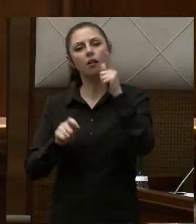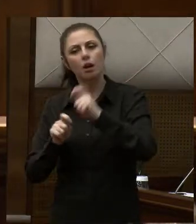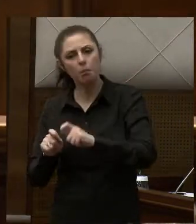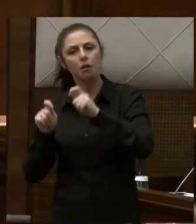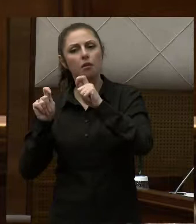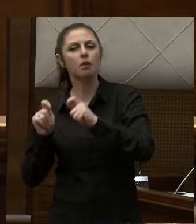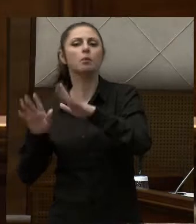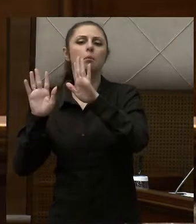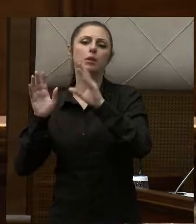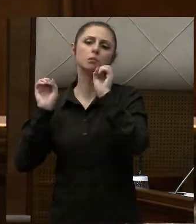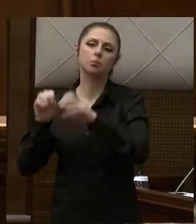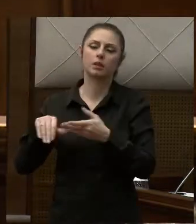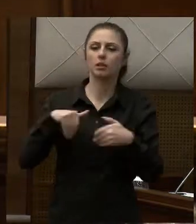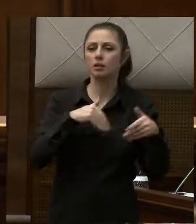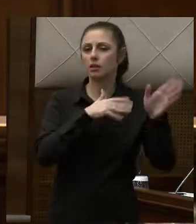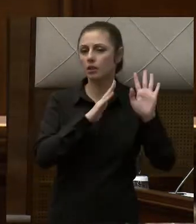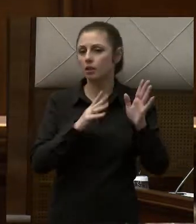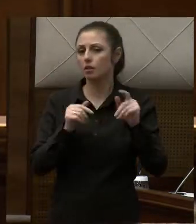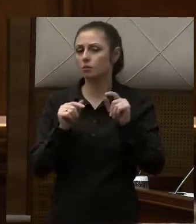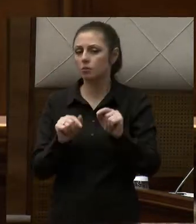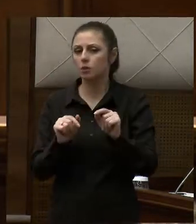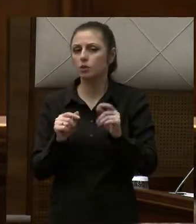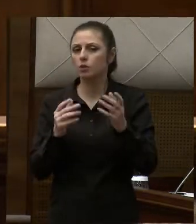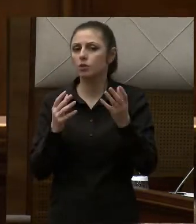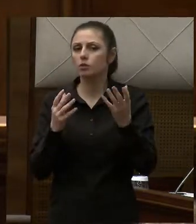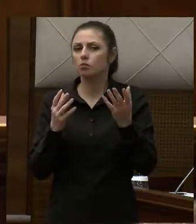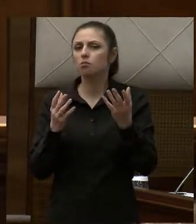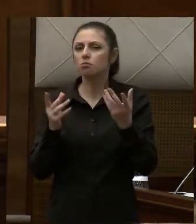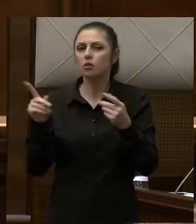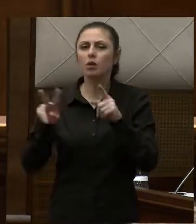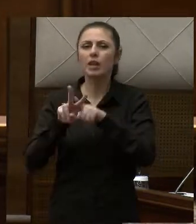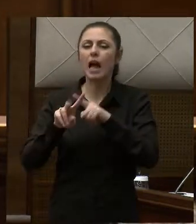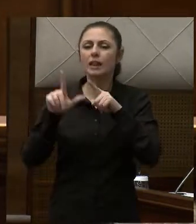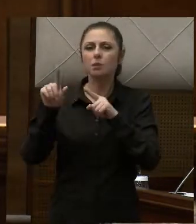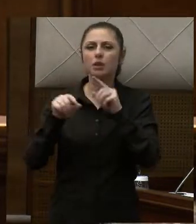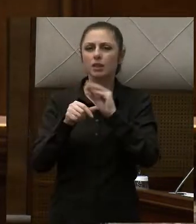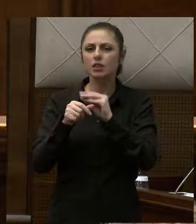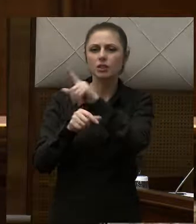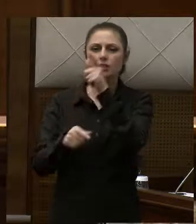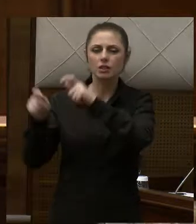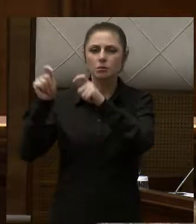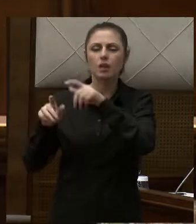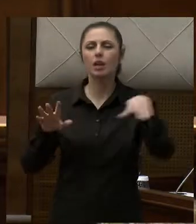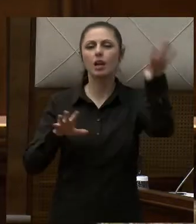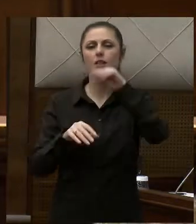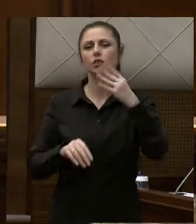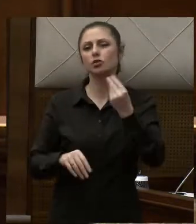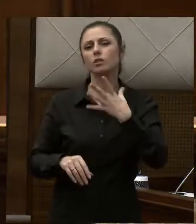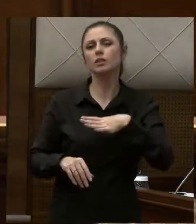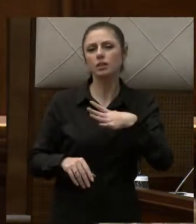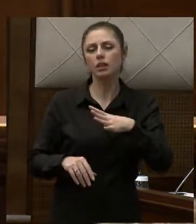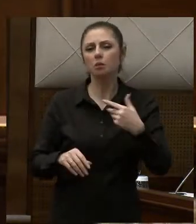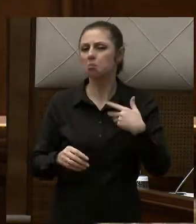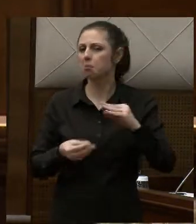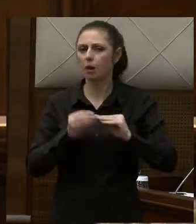yapamazlar. Yapamazsa bırakır giderler. O kadar çok talipli çıkar ki bu noktaya geldikten sonra bizim bir sorunumuz